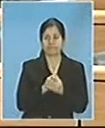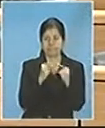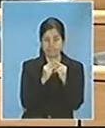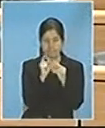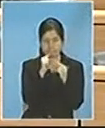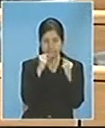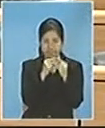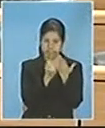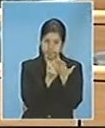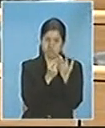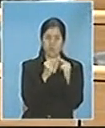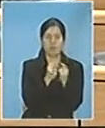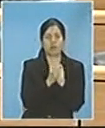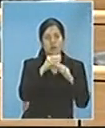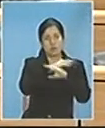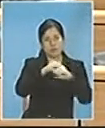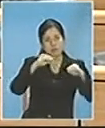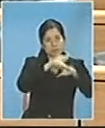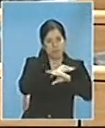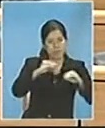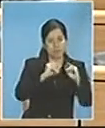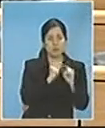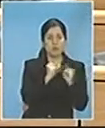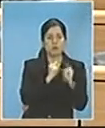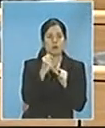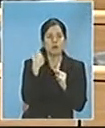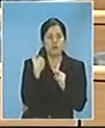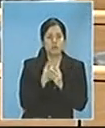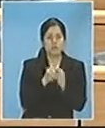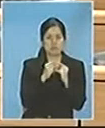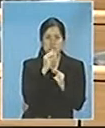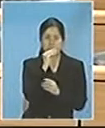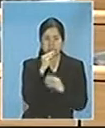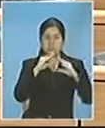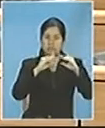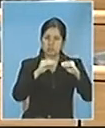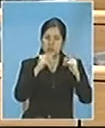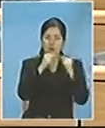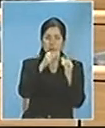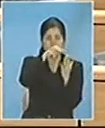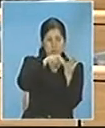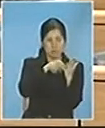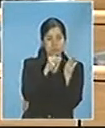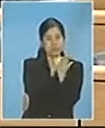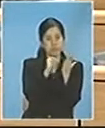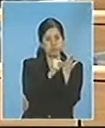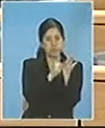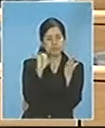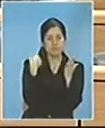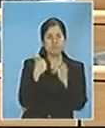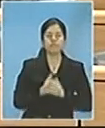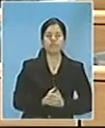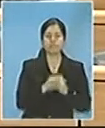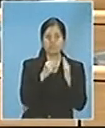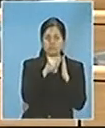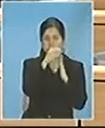ากันด้วยความรู้ความเข้าใจทั้งการพูดการอ่านการเขียนในปัจจุบันแล้วภาษาถิ่นยังทำให้เราเข้าใจ